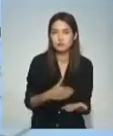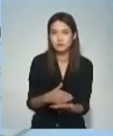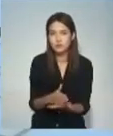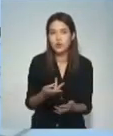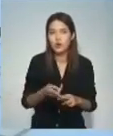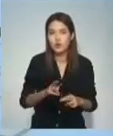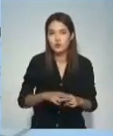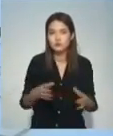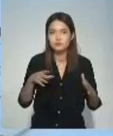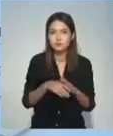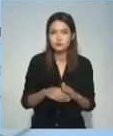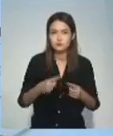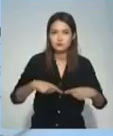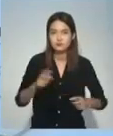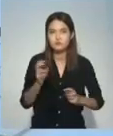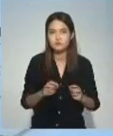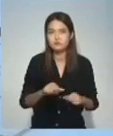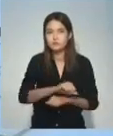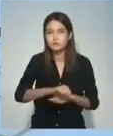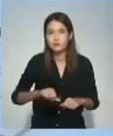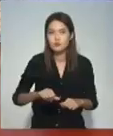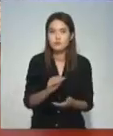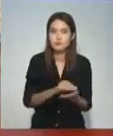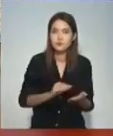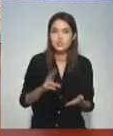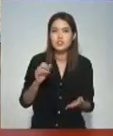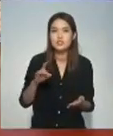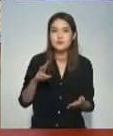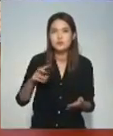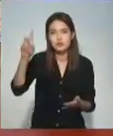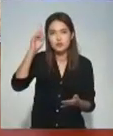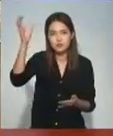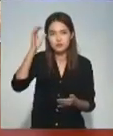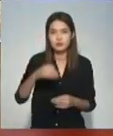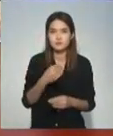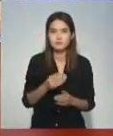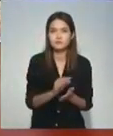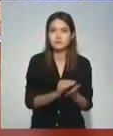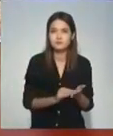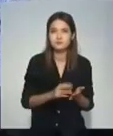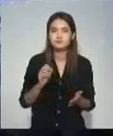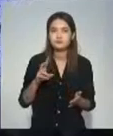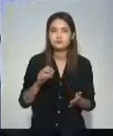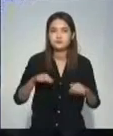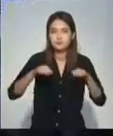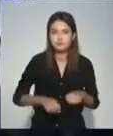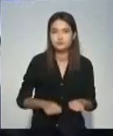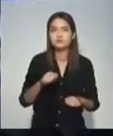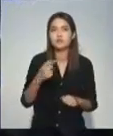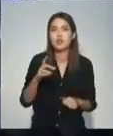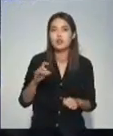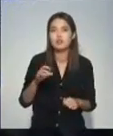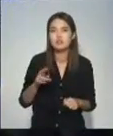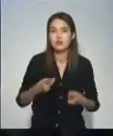Кәсіподақтар Федерациясы, Жазушылар Одағы, Серпін ұлттық білім және инновациялар палатасы, Адам құқықтары хартиясы қоғамдық